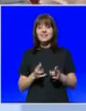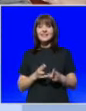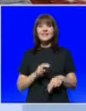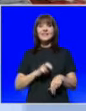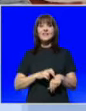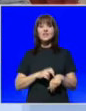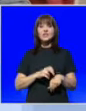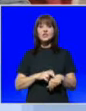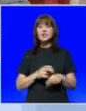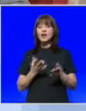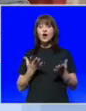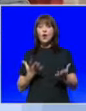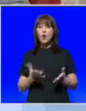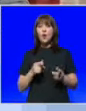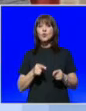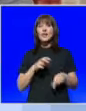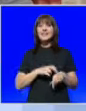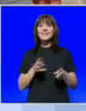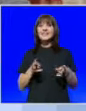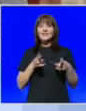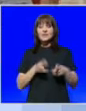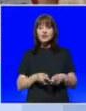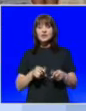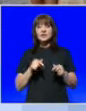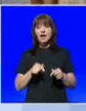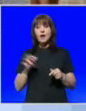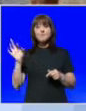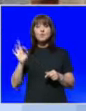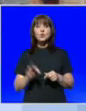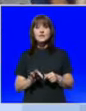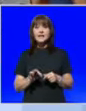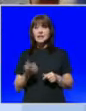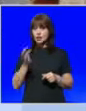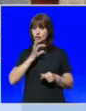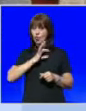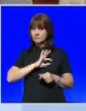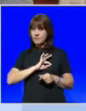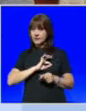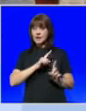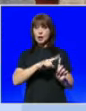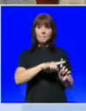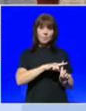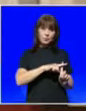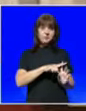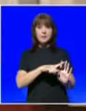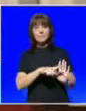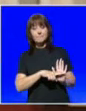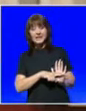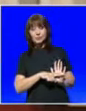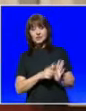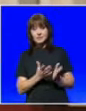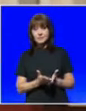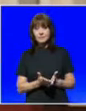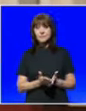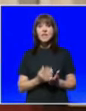в този бюджет и ще успеете ли да закрепите везните с плюсовете и минусите, които ще приемете? Да, едно от нещата, които